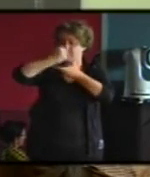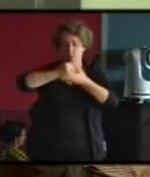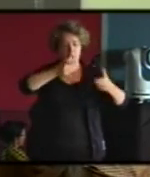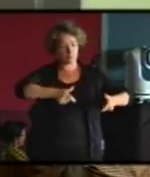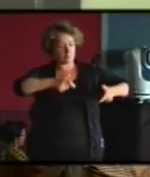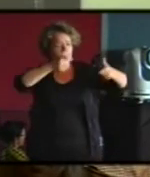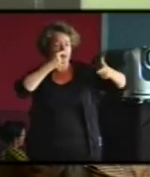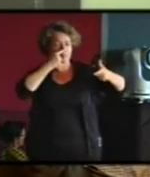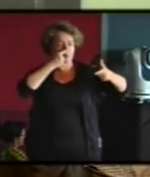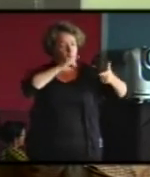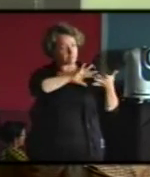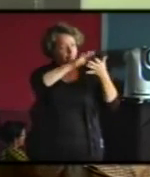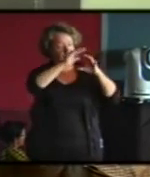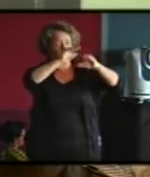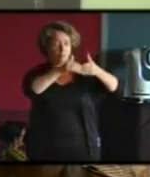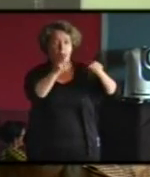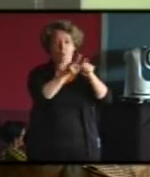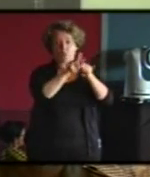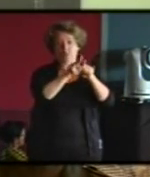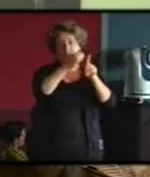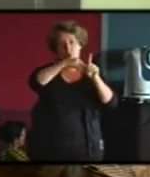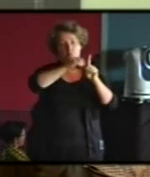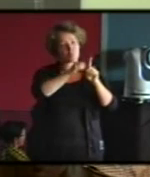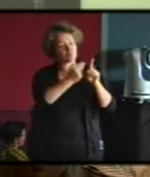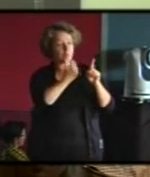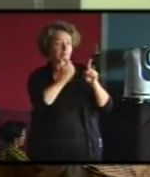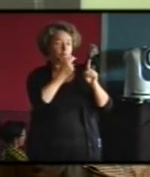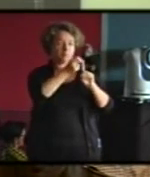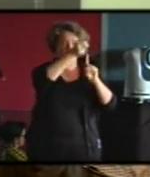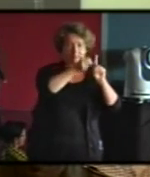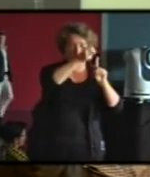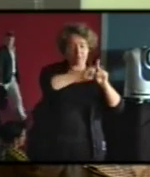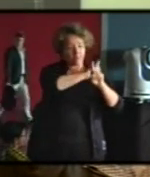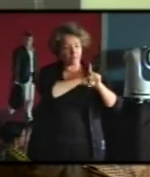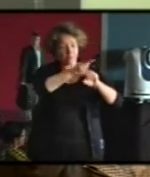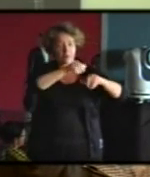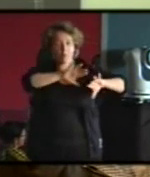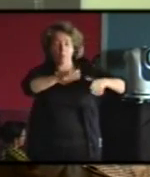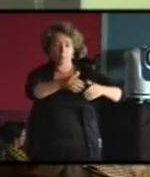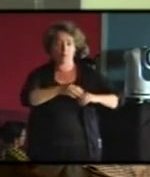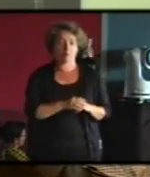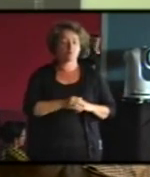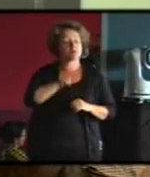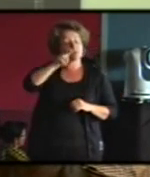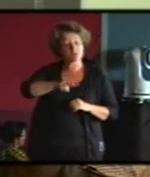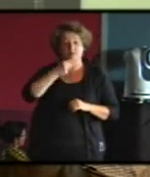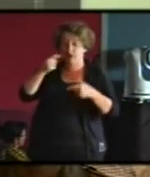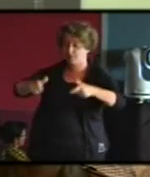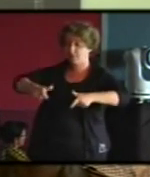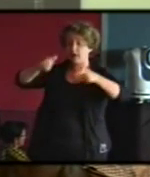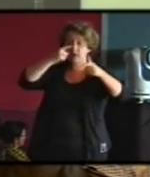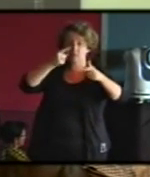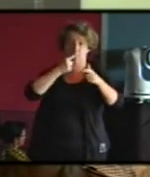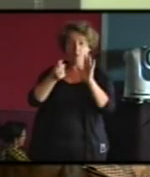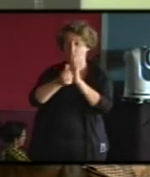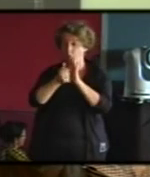performance énergétique du bâtiment, est-ce que, avec ce que vous avez dit sur la perte de valeur massive des bâtiments, liée à l'obsolescence, donc d'une part